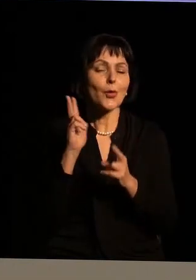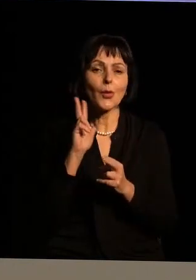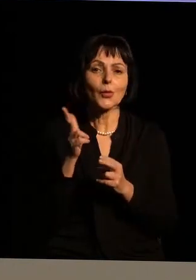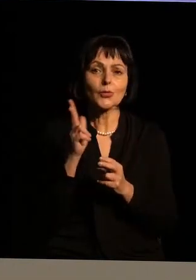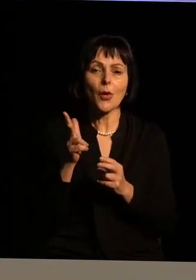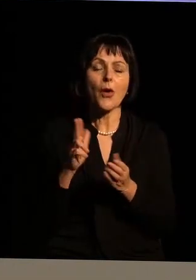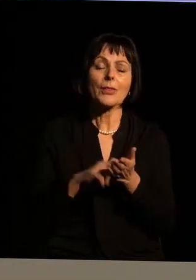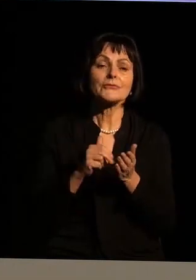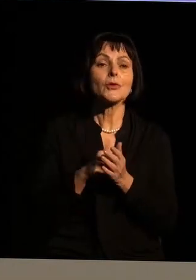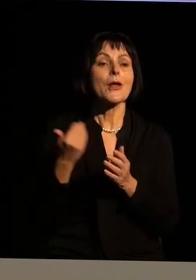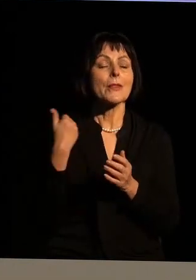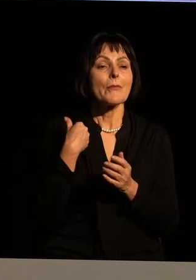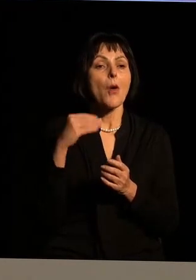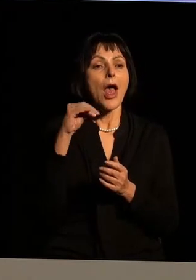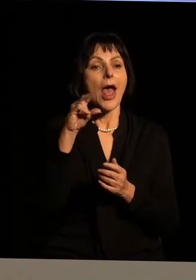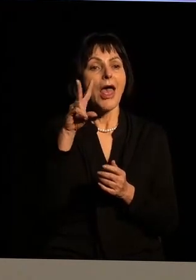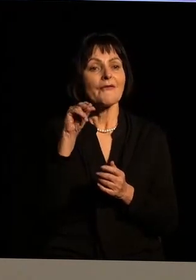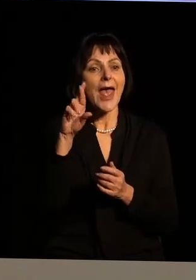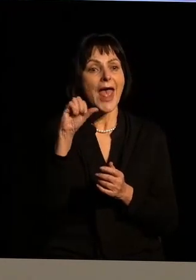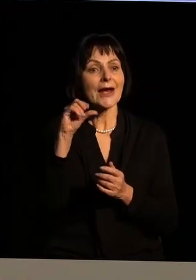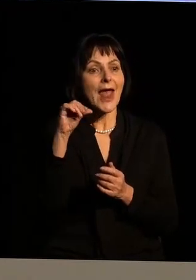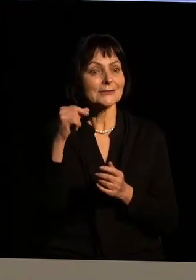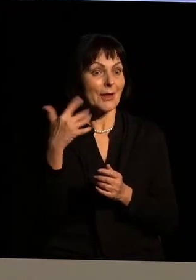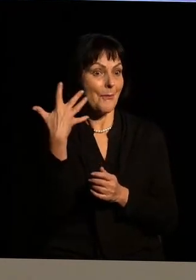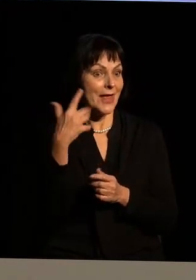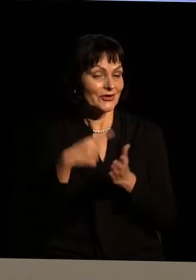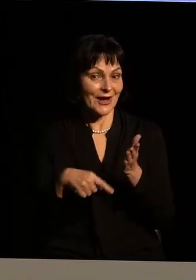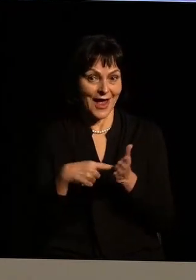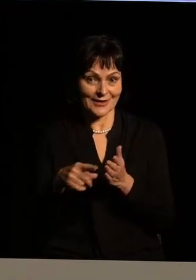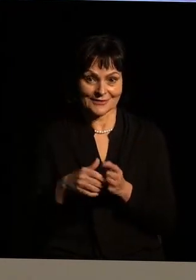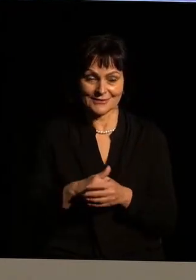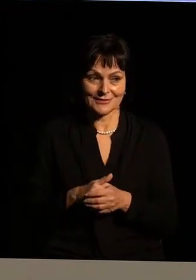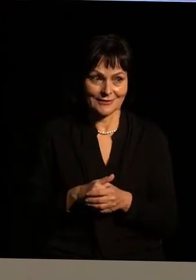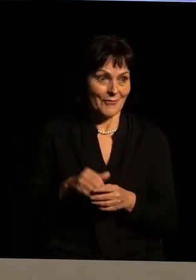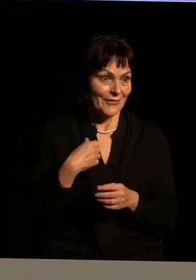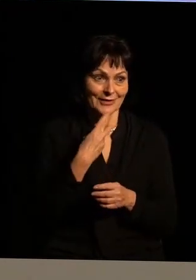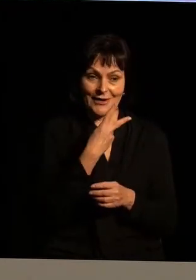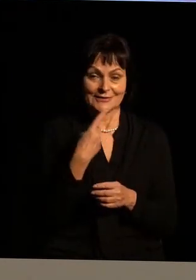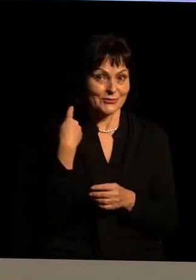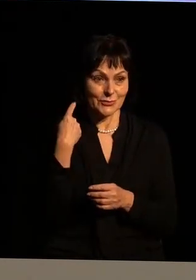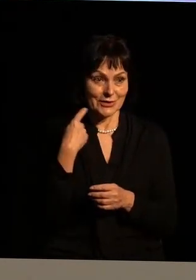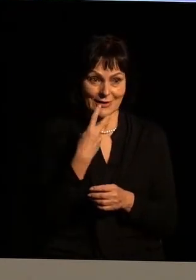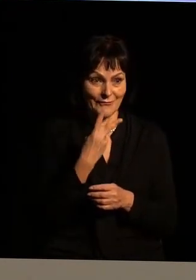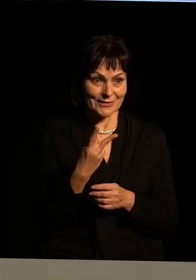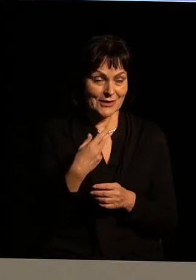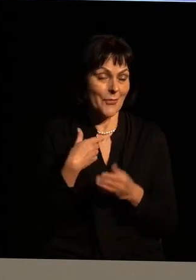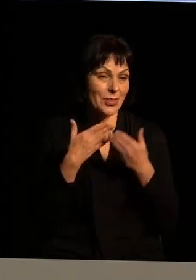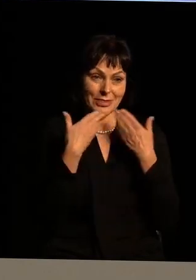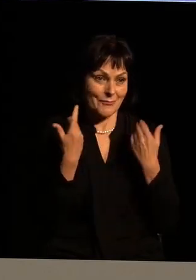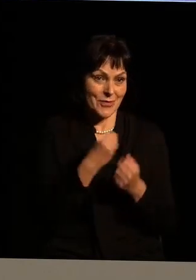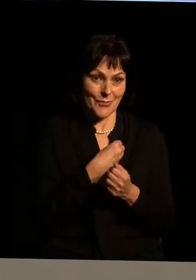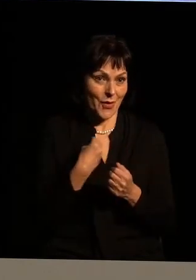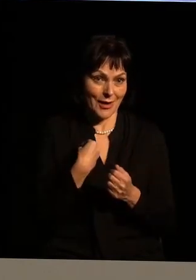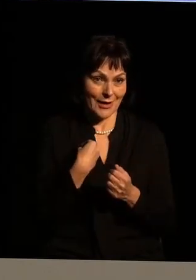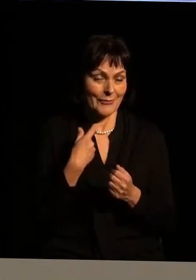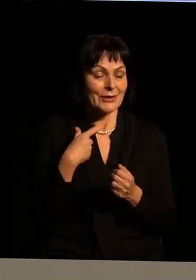na przykład był na szczycie Everestu co najmniej 5 razy? No nie widzę, nie słyszę, bo tak naprawdę nie ma Polaka,